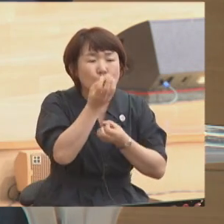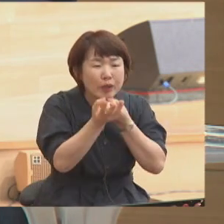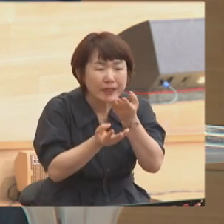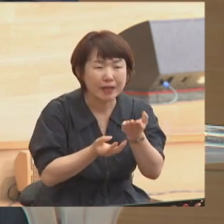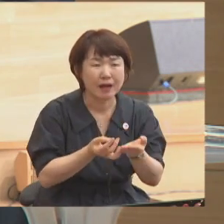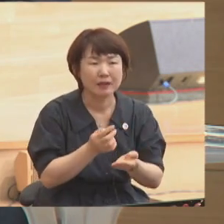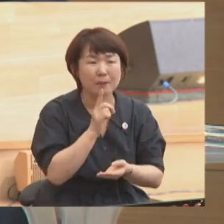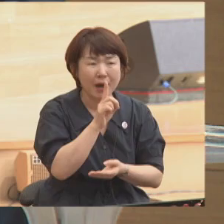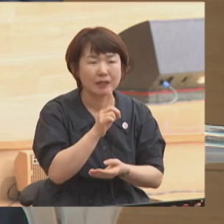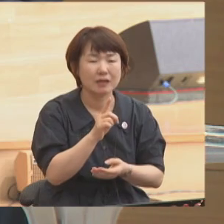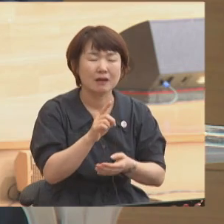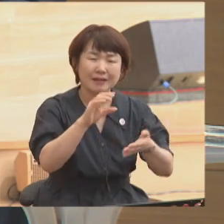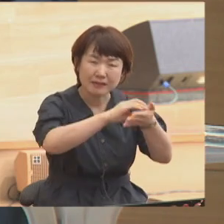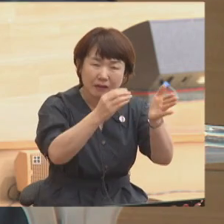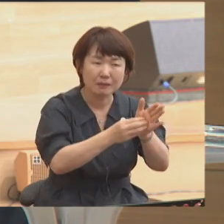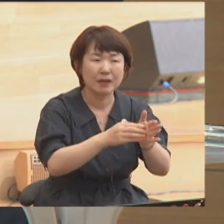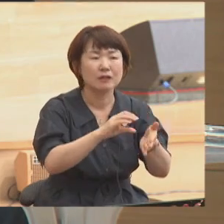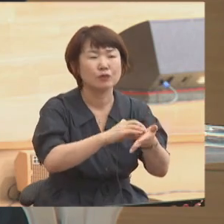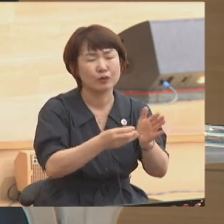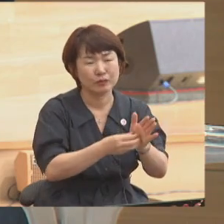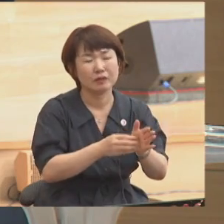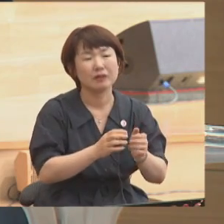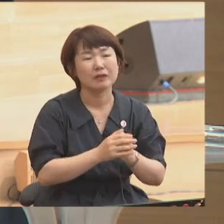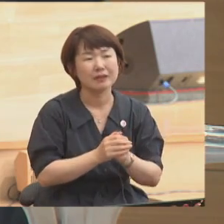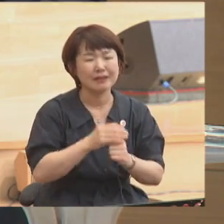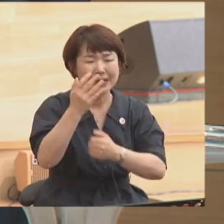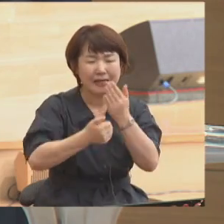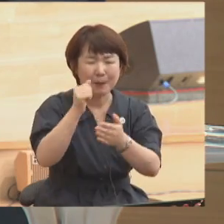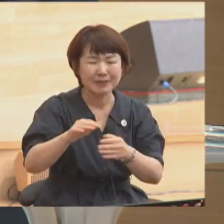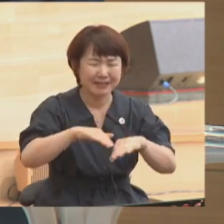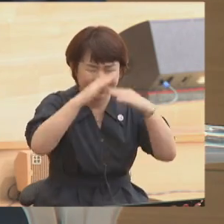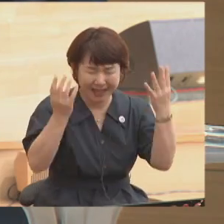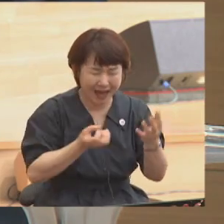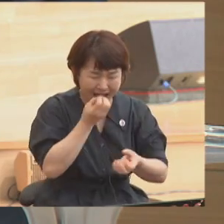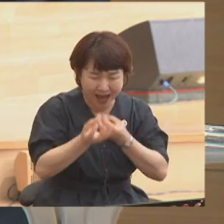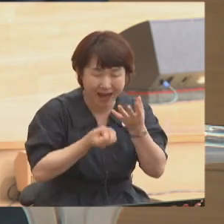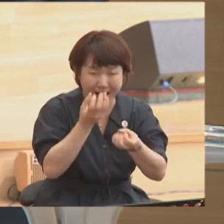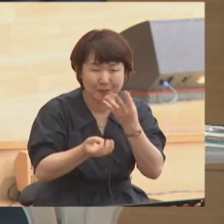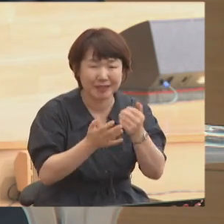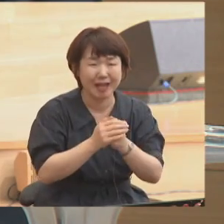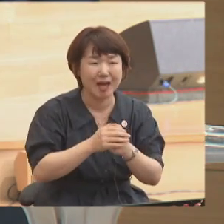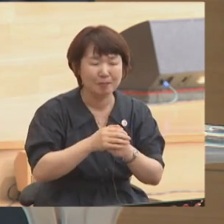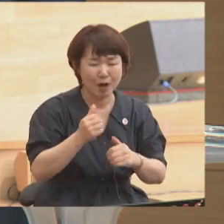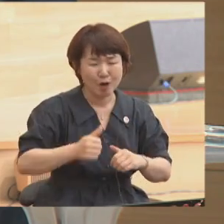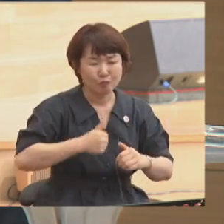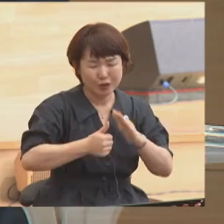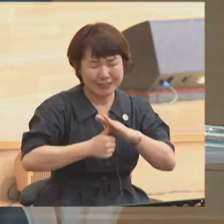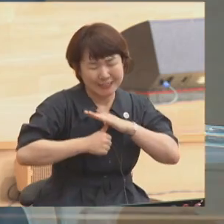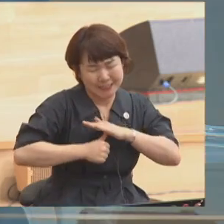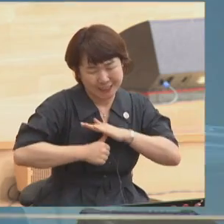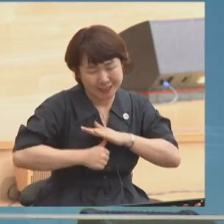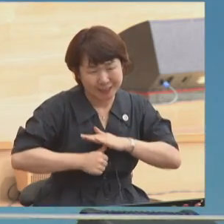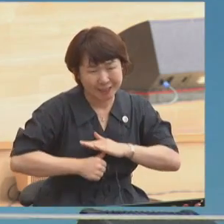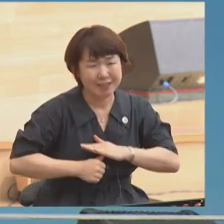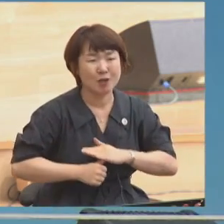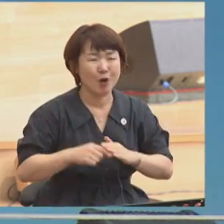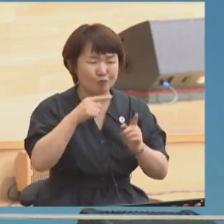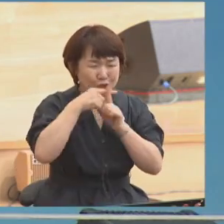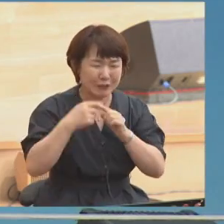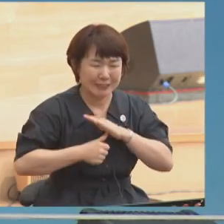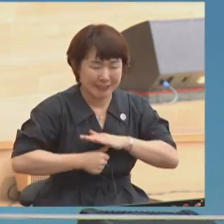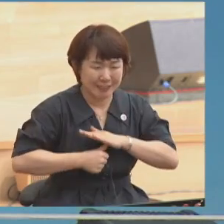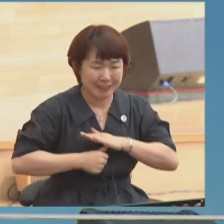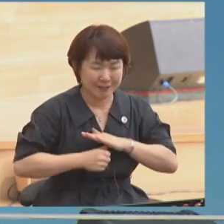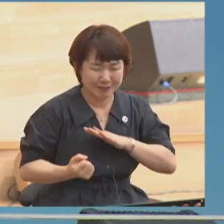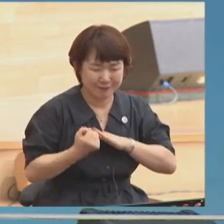토해낸다라는 말이 정말 적합할 정도로 하나님 앞에 싸그리 그냥 다 토해내버리는 거예요. 여러분, 분노를 다스린다고 해서 무조건 참으라는 얘기가